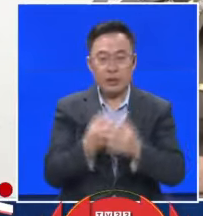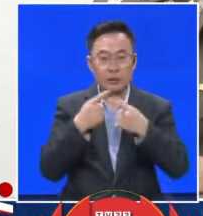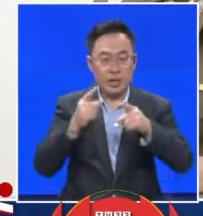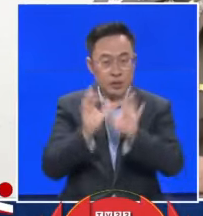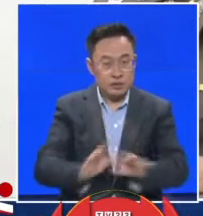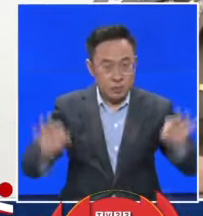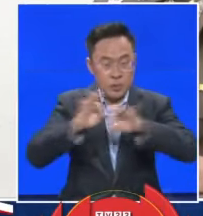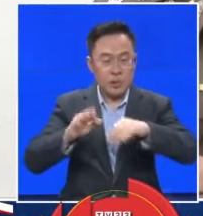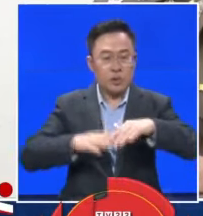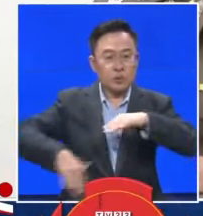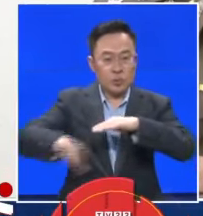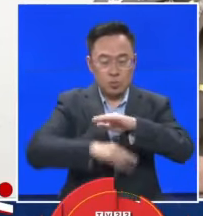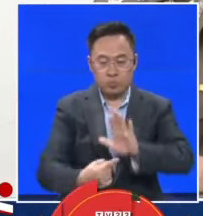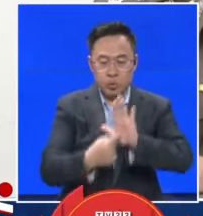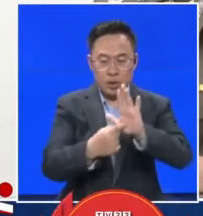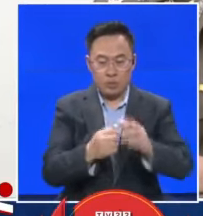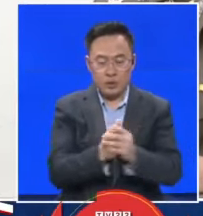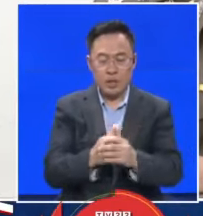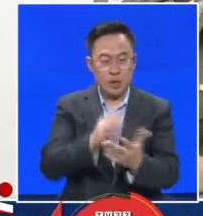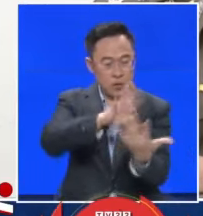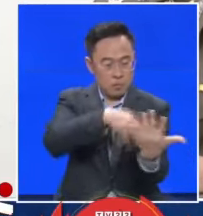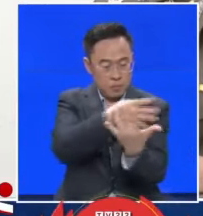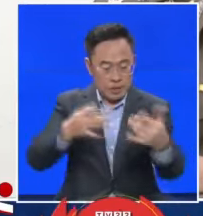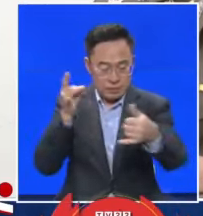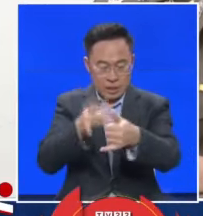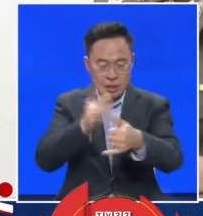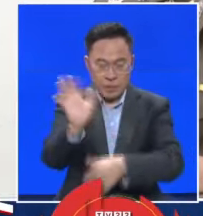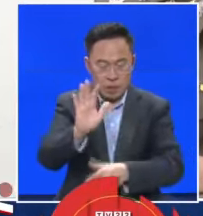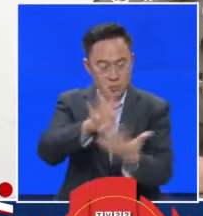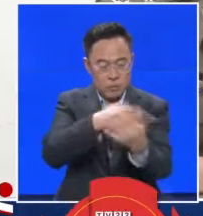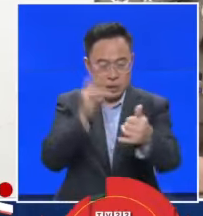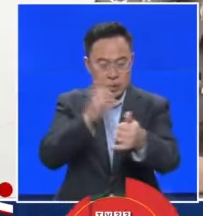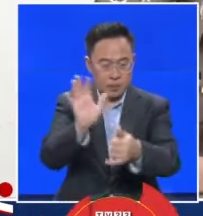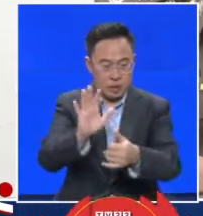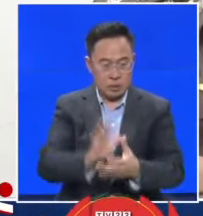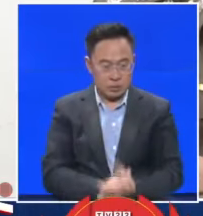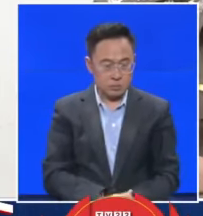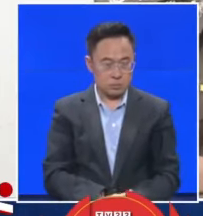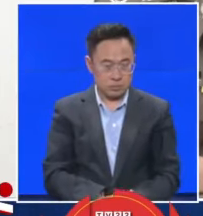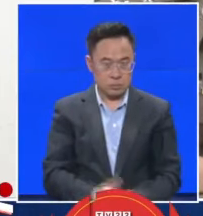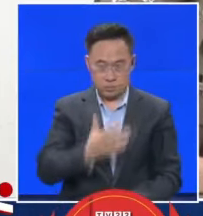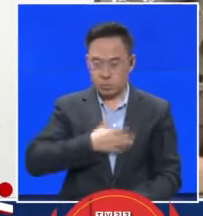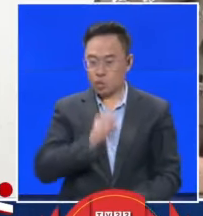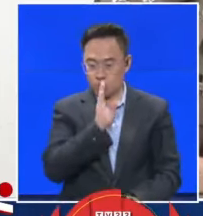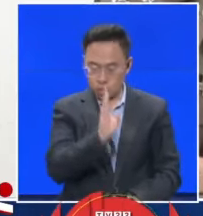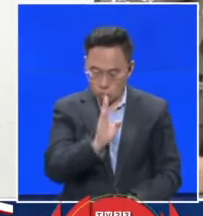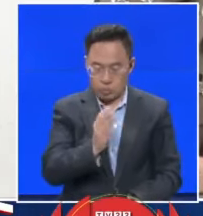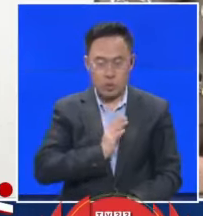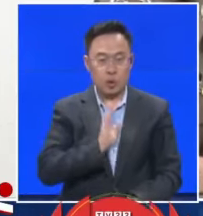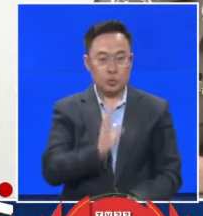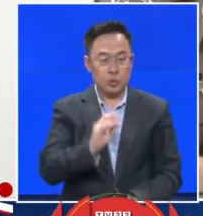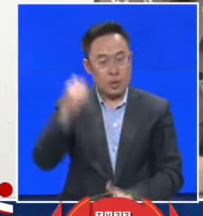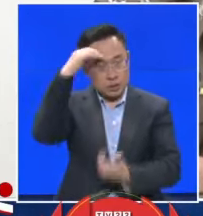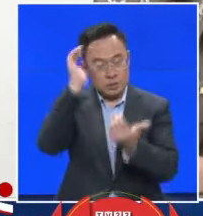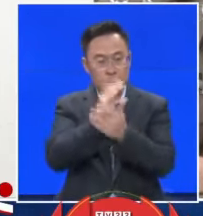ต้องเป็นการพูดคุยกันด้วยดีไม่ใช่การเล่นกลเพราะการเล่นกลต้องยกให้เป็นหน้าที่ของนักมายากลไม่ใช่หน้าที่ของตำรว